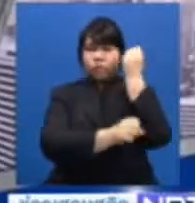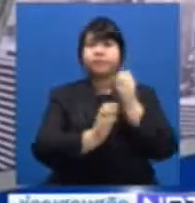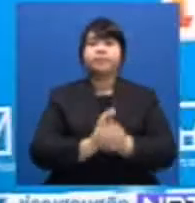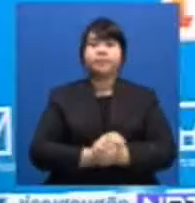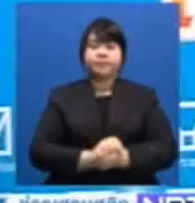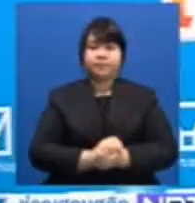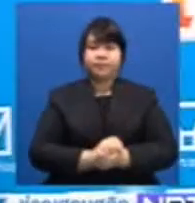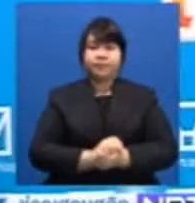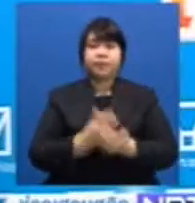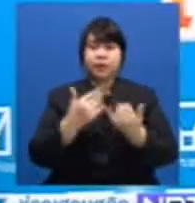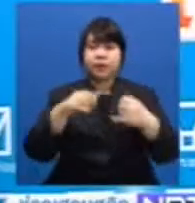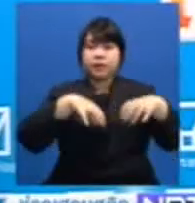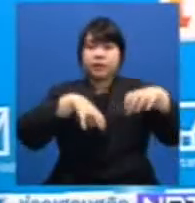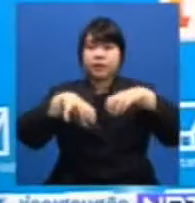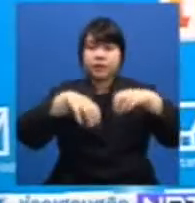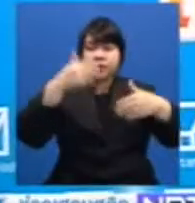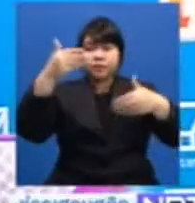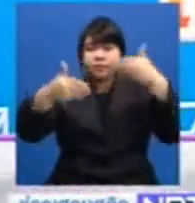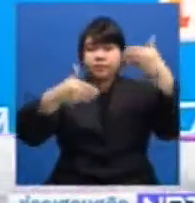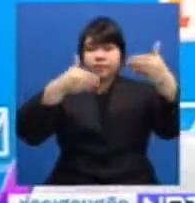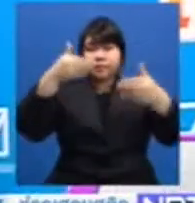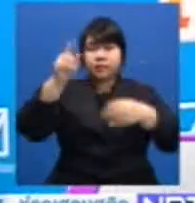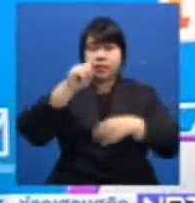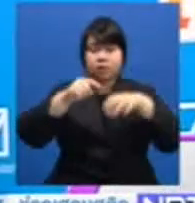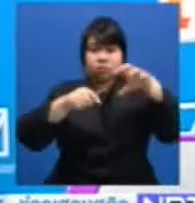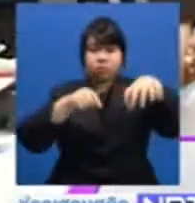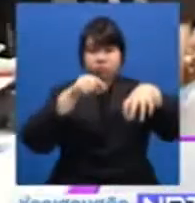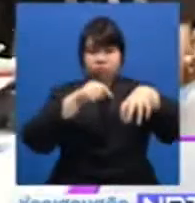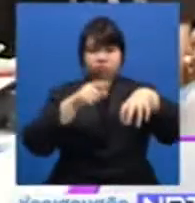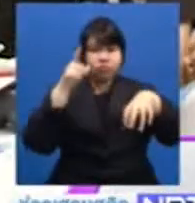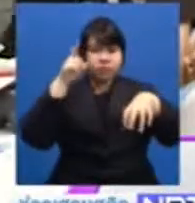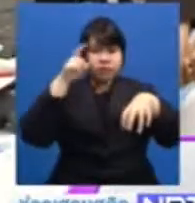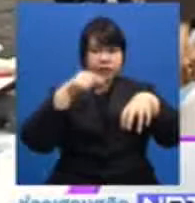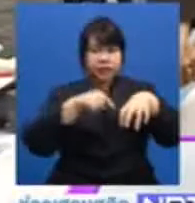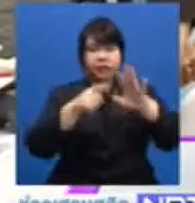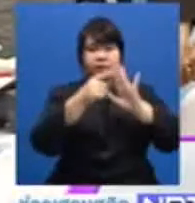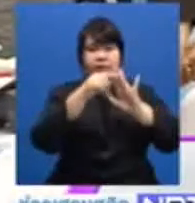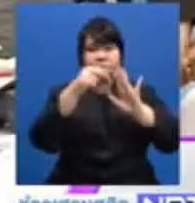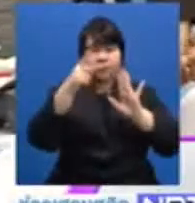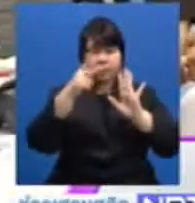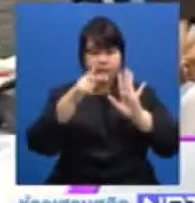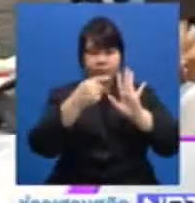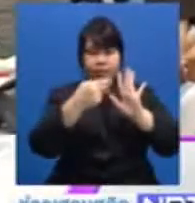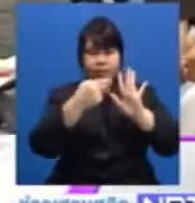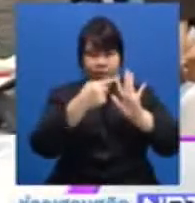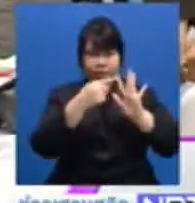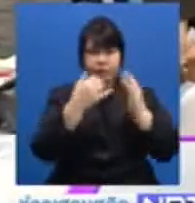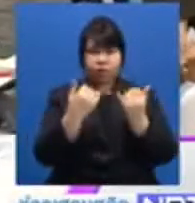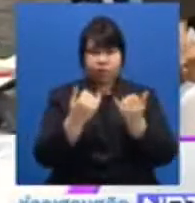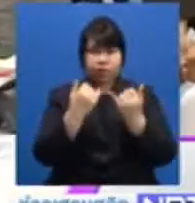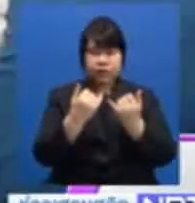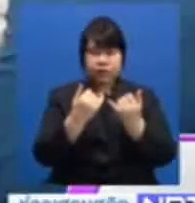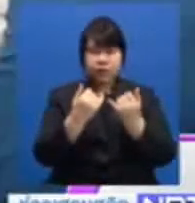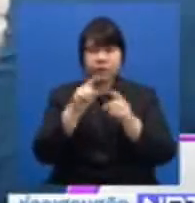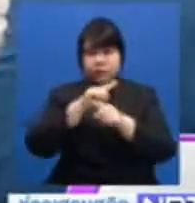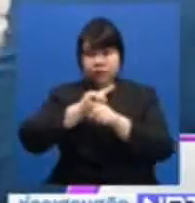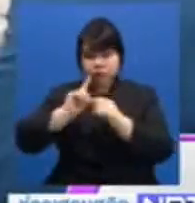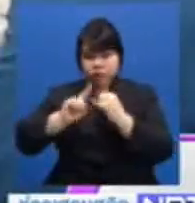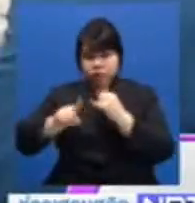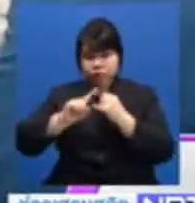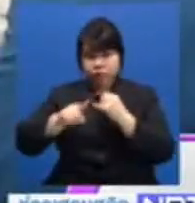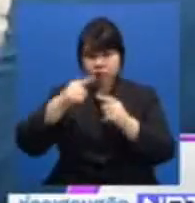จัดงานนะคะครั้งนี้จัดขึ้นที่สำนักงานใหญ่การเคหะแห่งชาติตั้งแต่วันนี้ค่ะไปจนถึงวันที่ 31